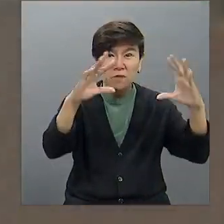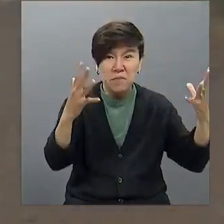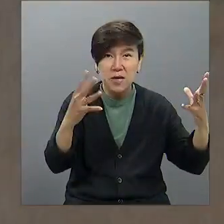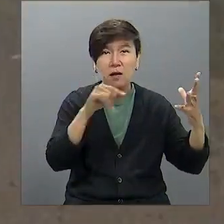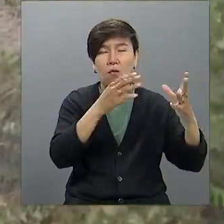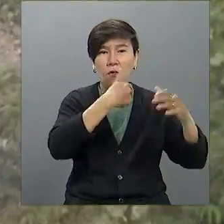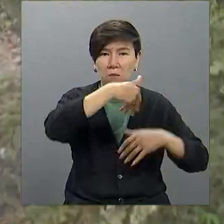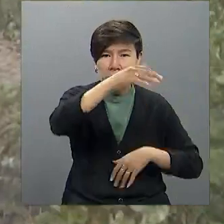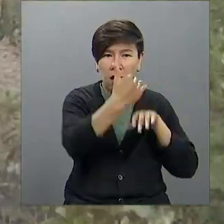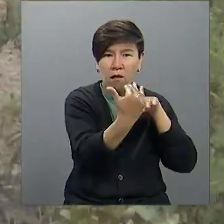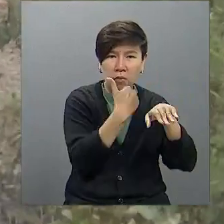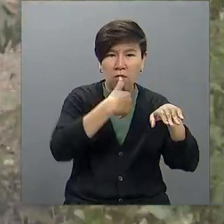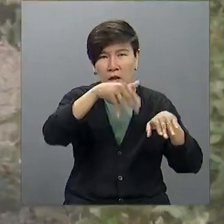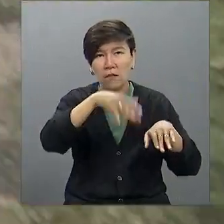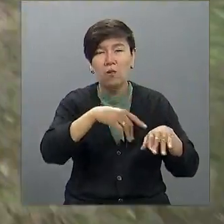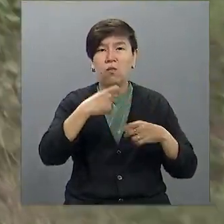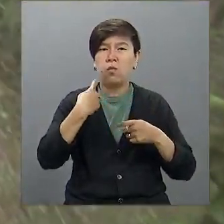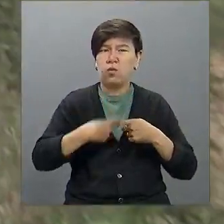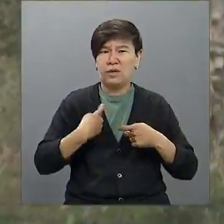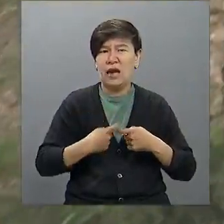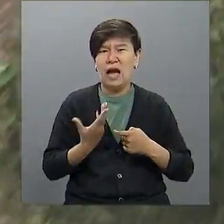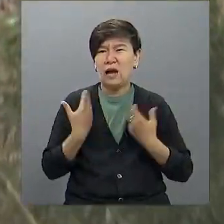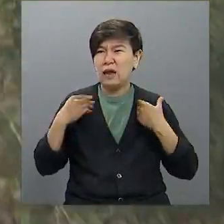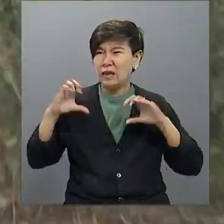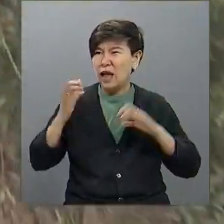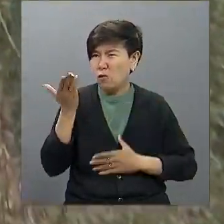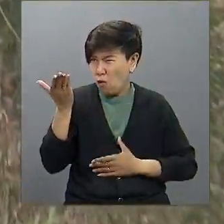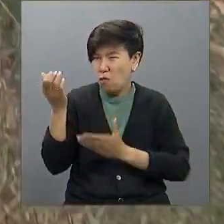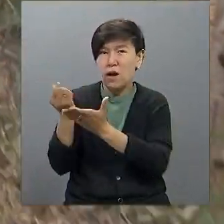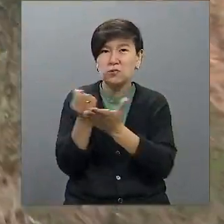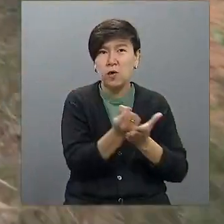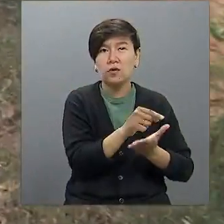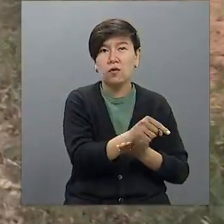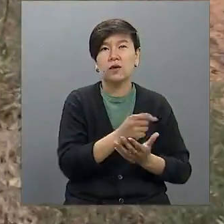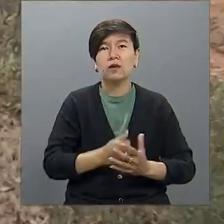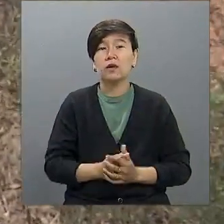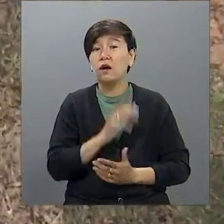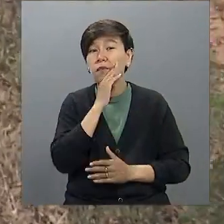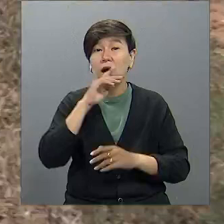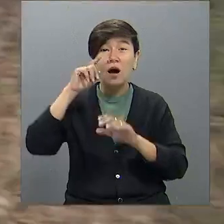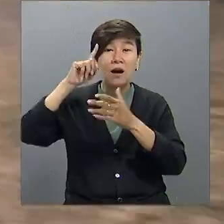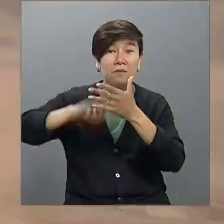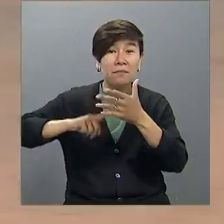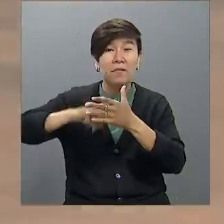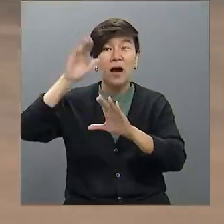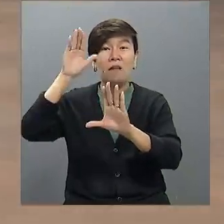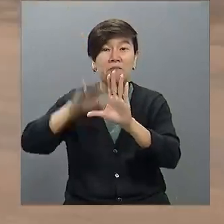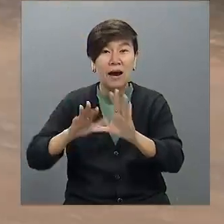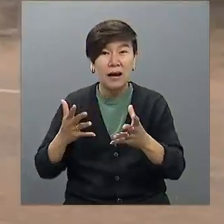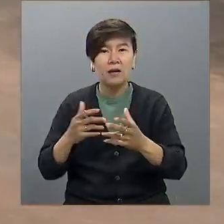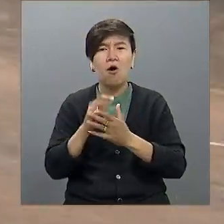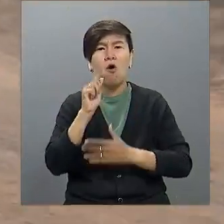ารยากลำบากฝากหน่วยงานที่เกี่ยวข้องหน่อยค่ะจะลงสมัครไม่ลงสมัครจะถึงฤดูเลือกตั้งหรือไม่เลือกช่วยมาทำให้หน่อยเถอะ